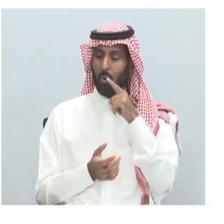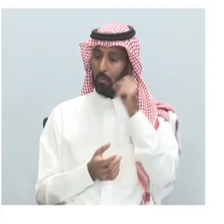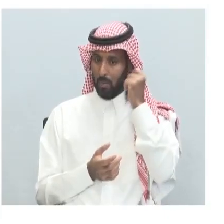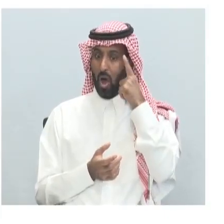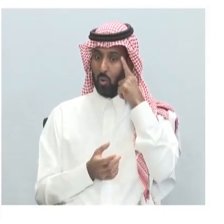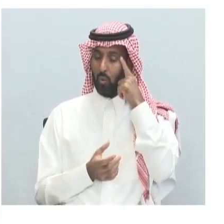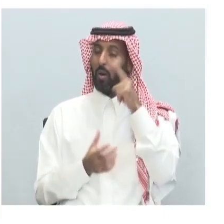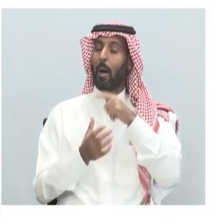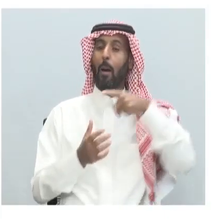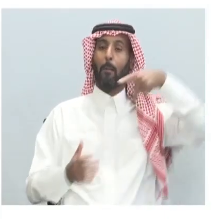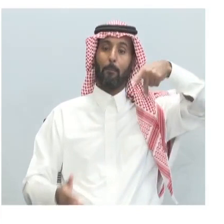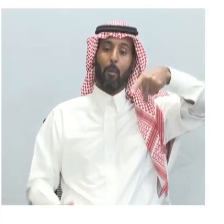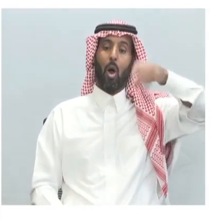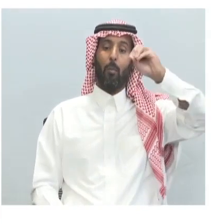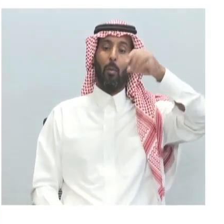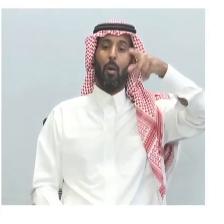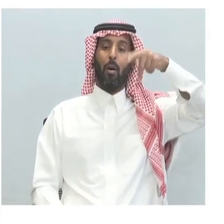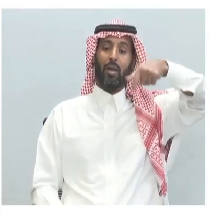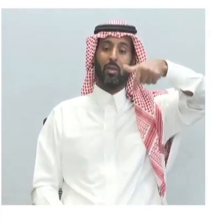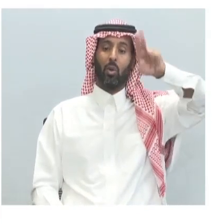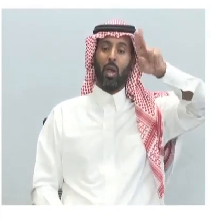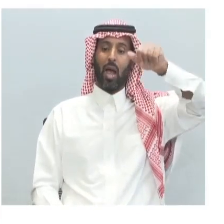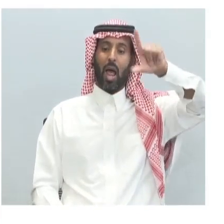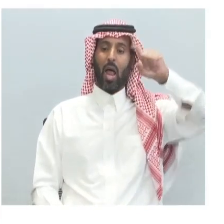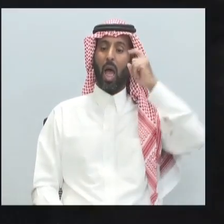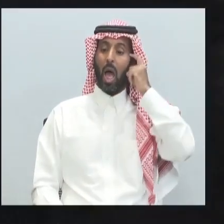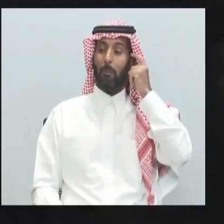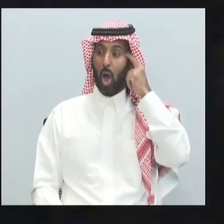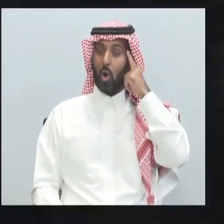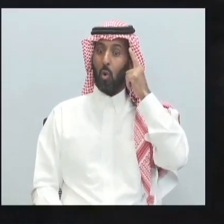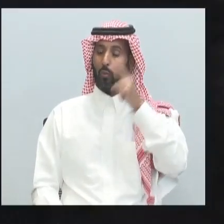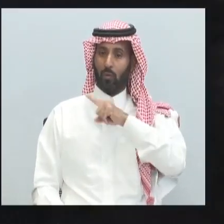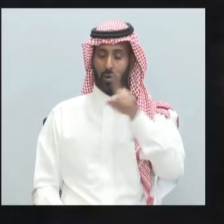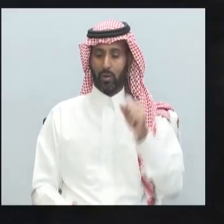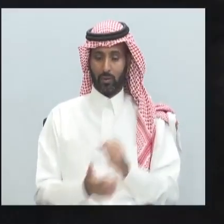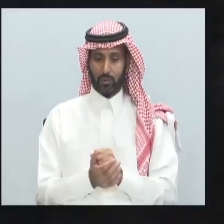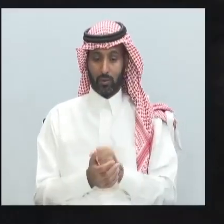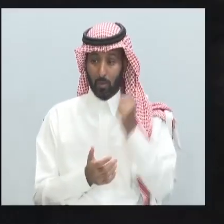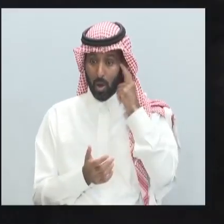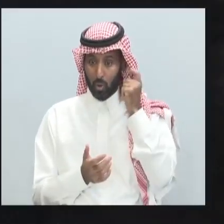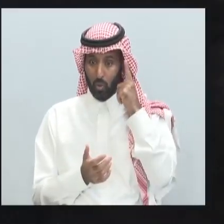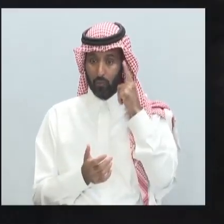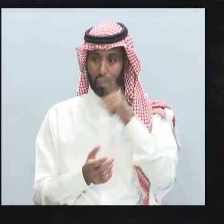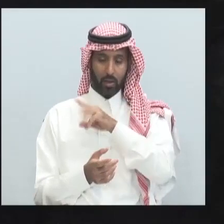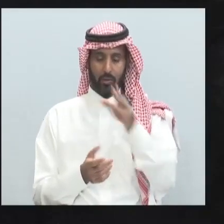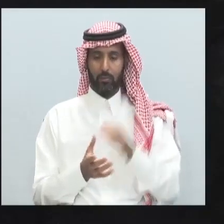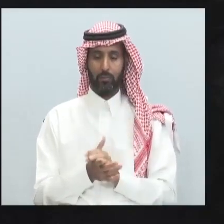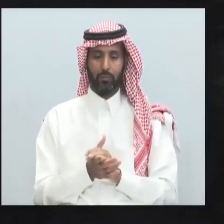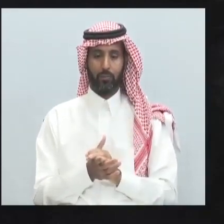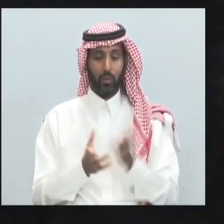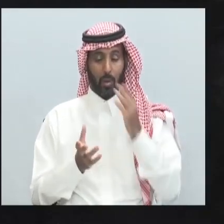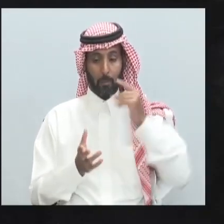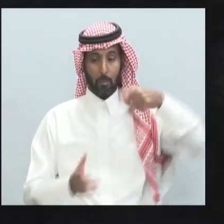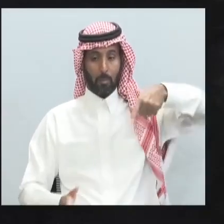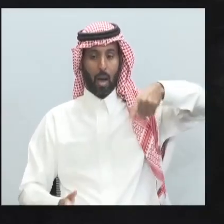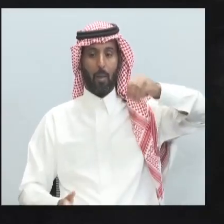popular? Popular? Yes, everybody knows it. What does mean popular? Yes, مشهور, معروف, excellent. So we have